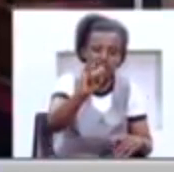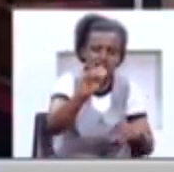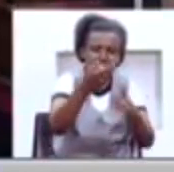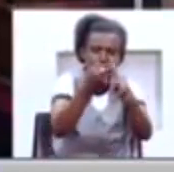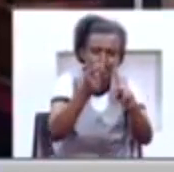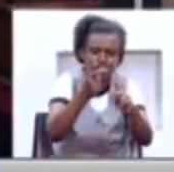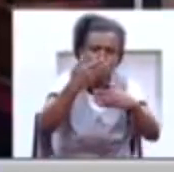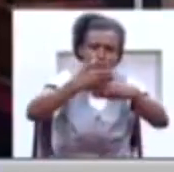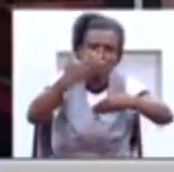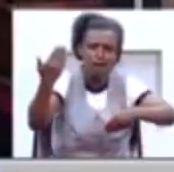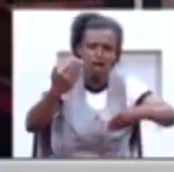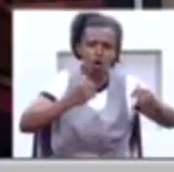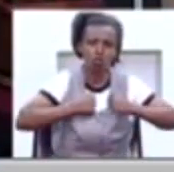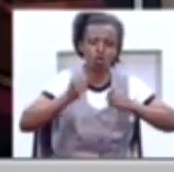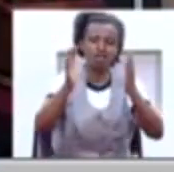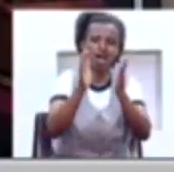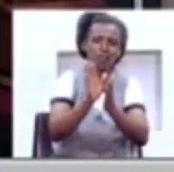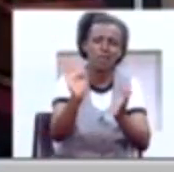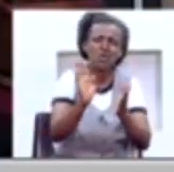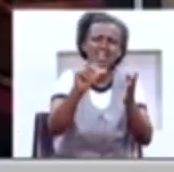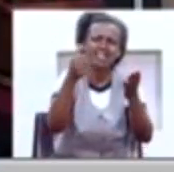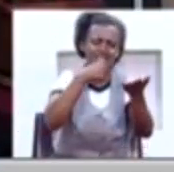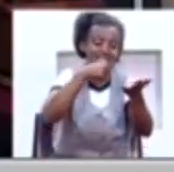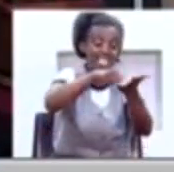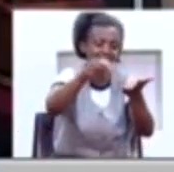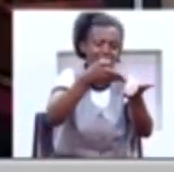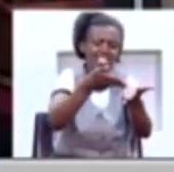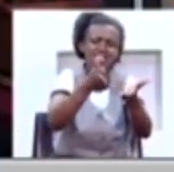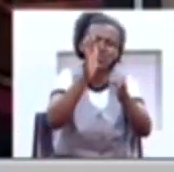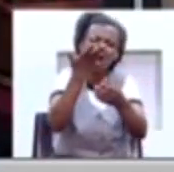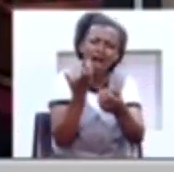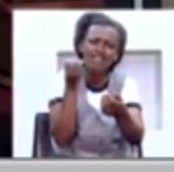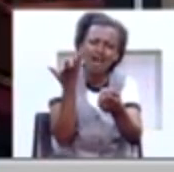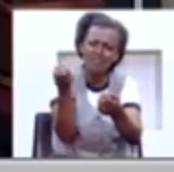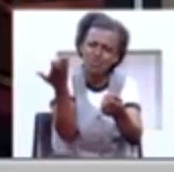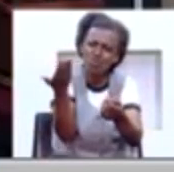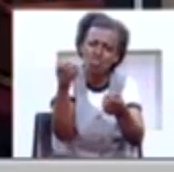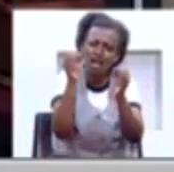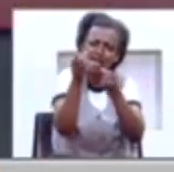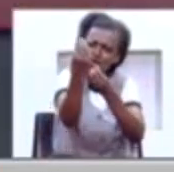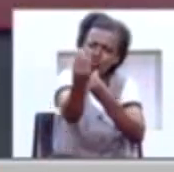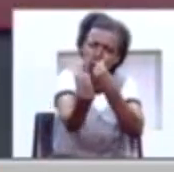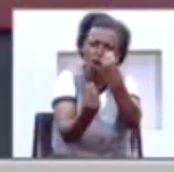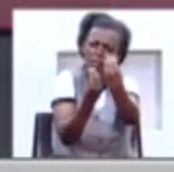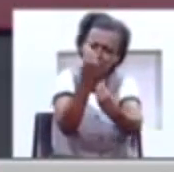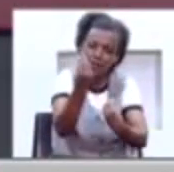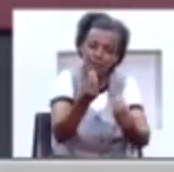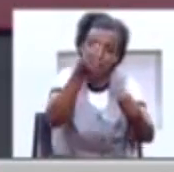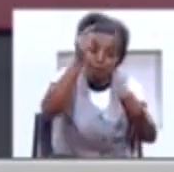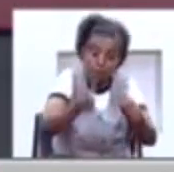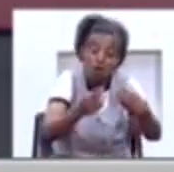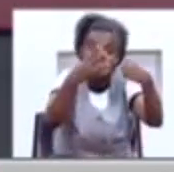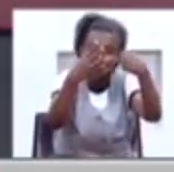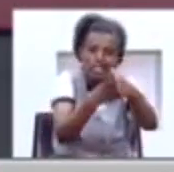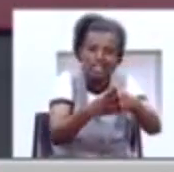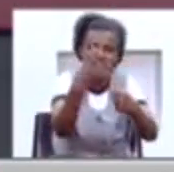Burundi iyi ni inyandiko ya prefe dufite n'izindi rwose nyinshi dushobora guheraho dusobanura tugeze rero muri